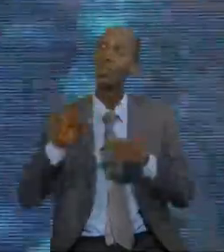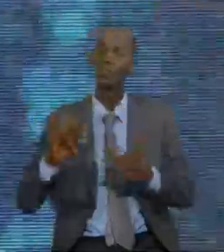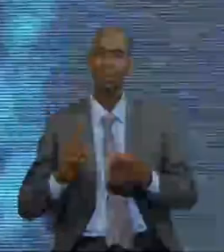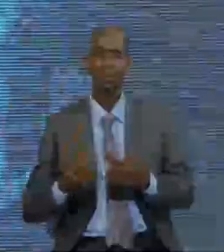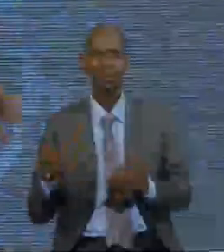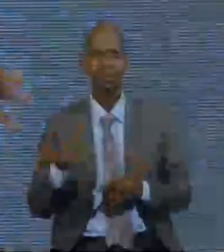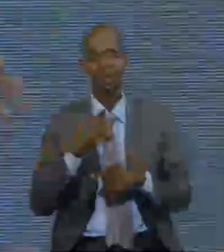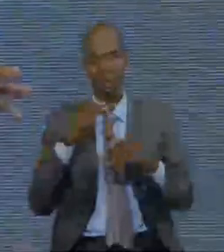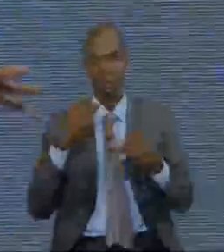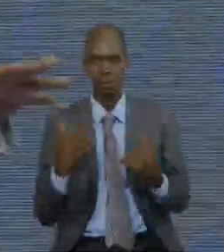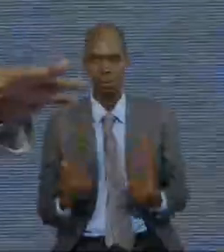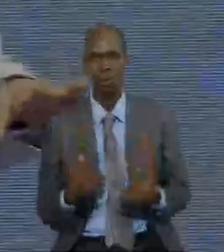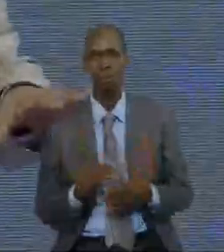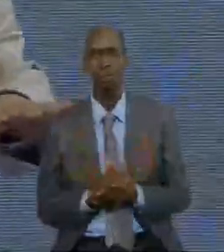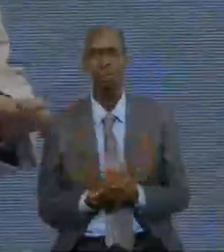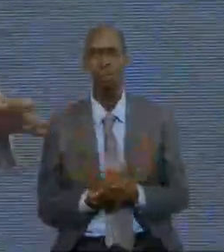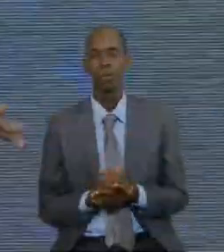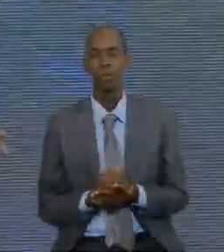maintenant